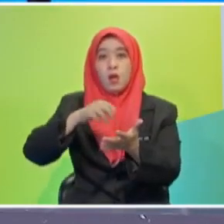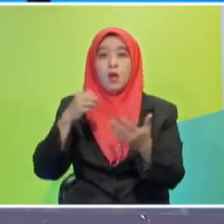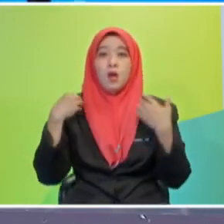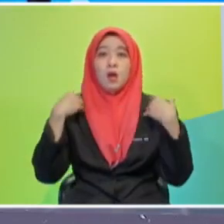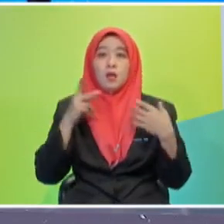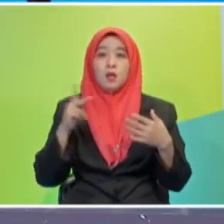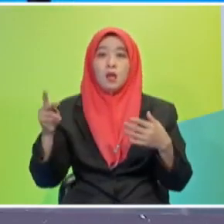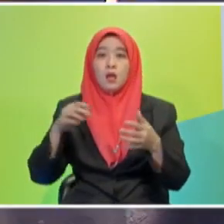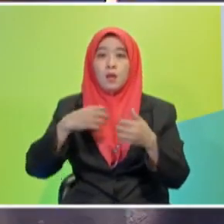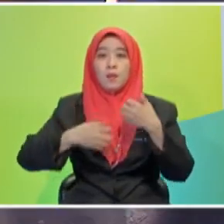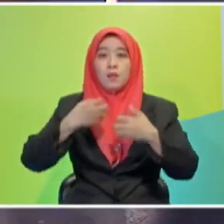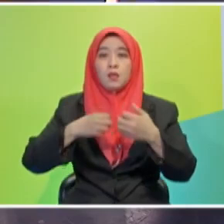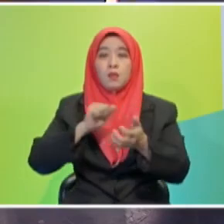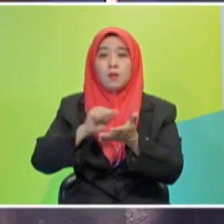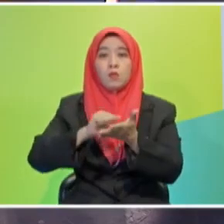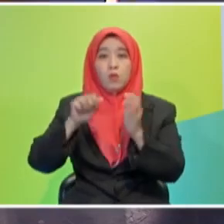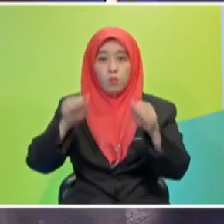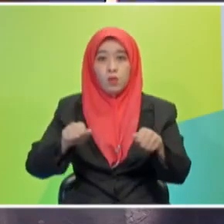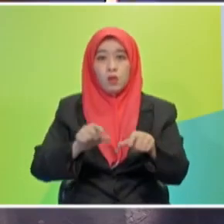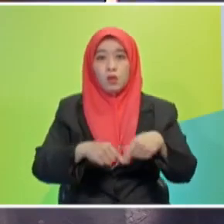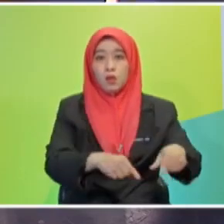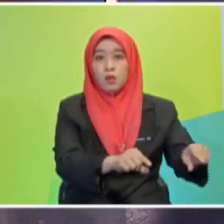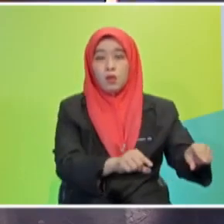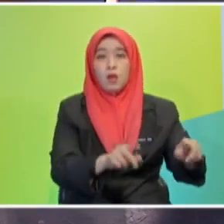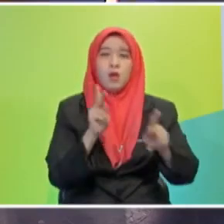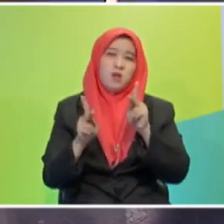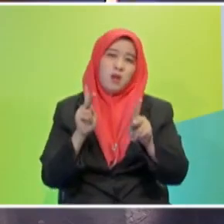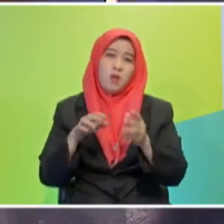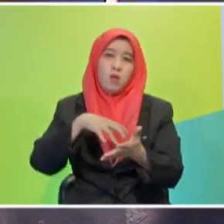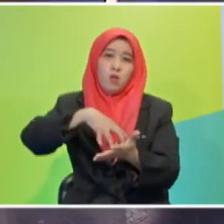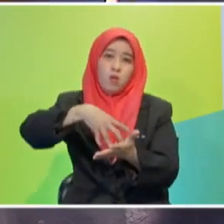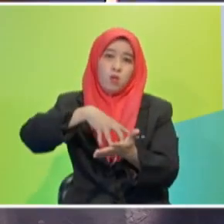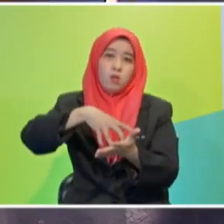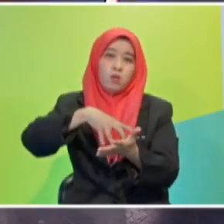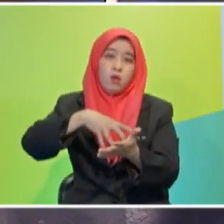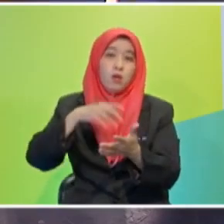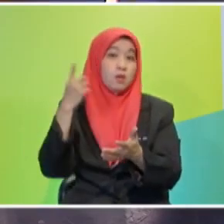boleh bergerak, cikgu? Okey, selalunya sekiranya rosak.